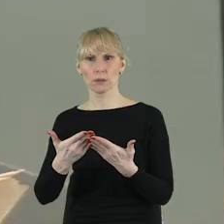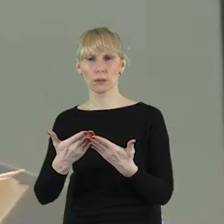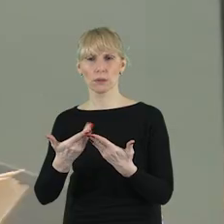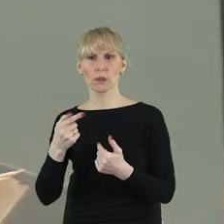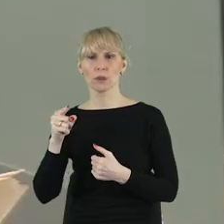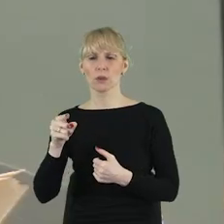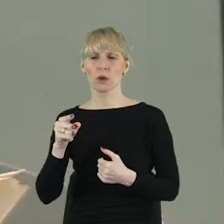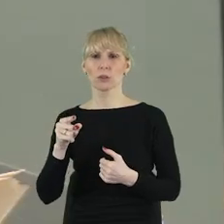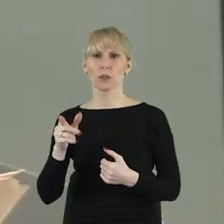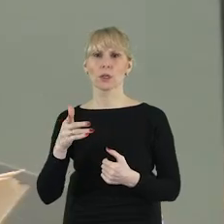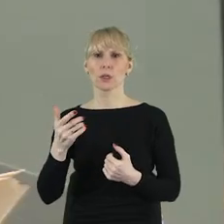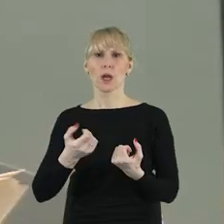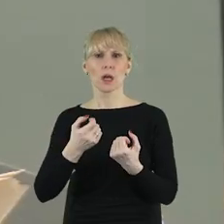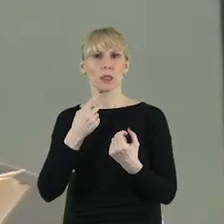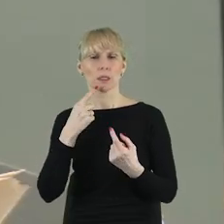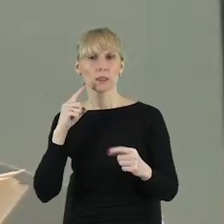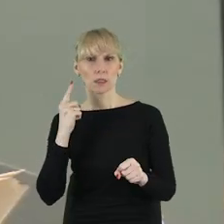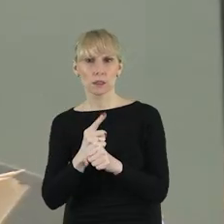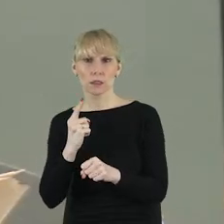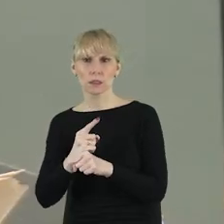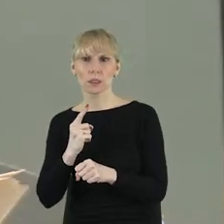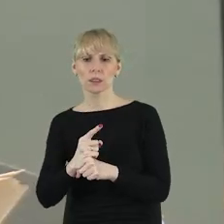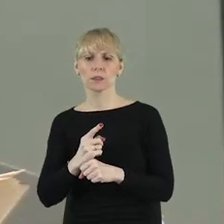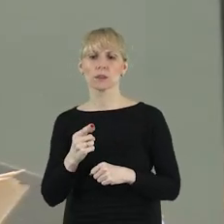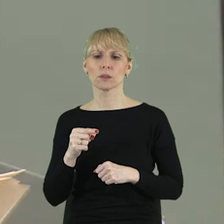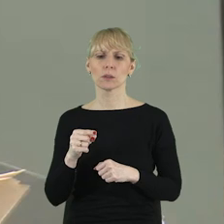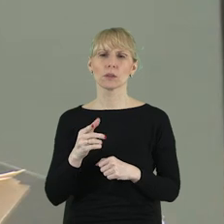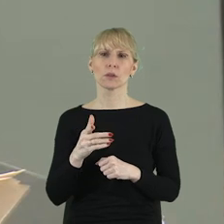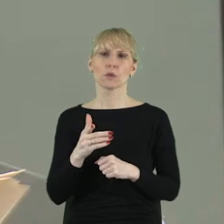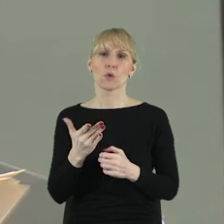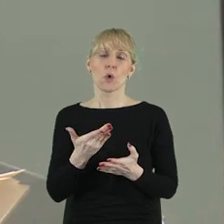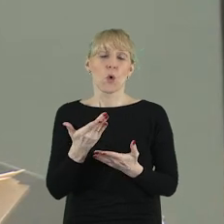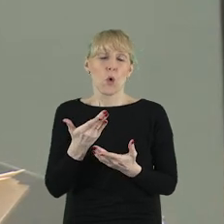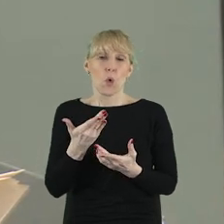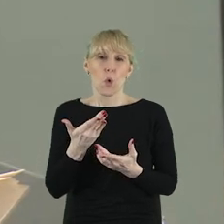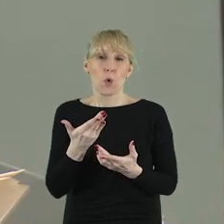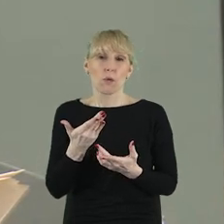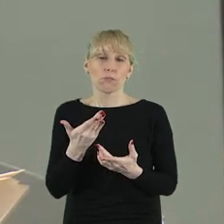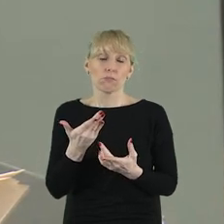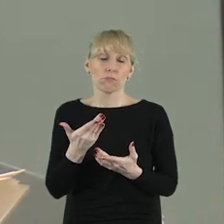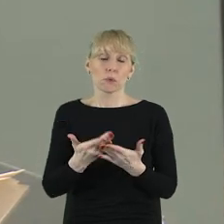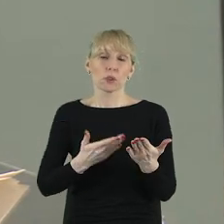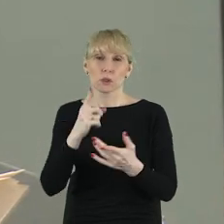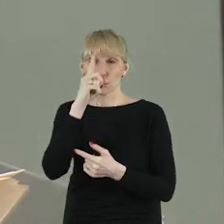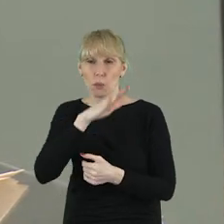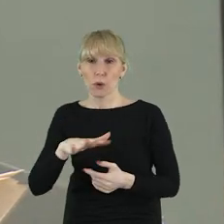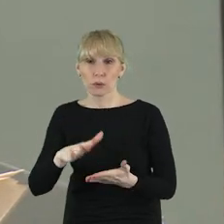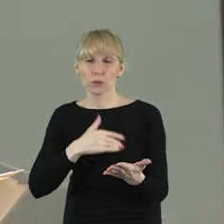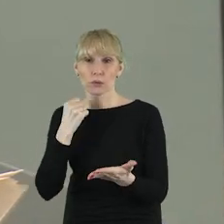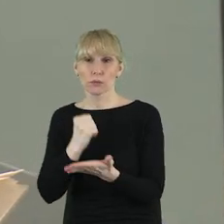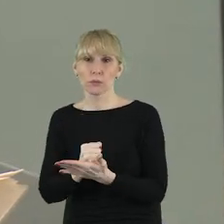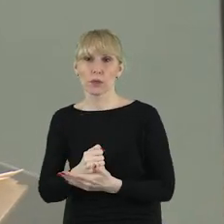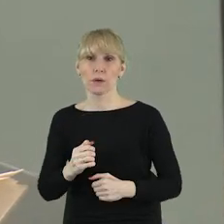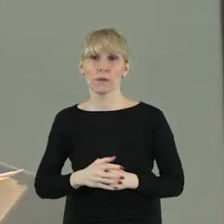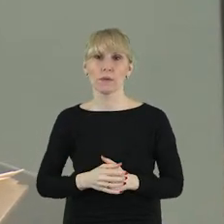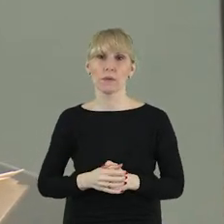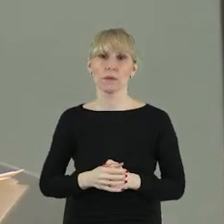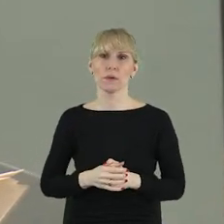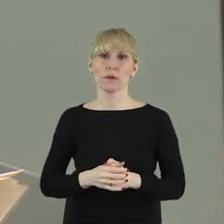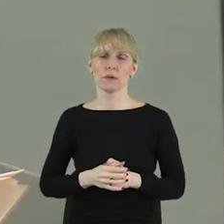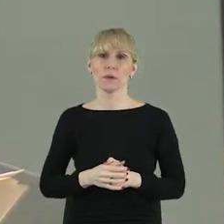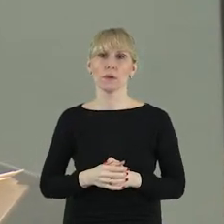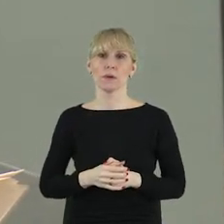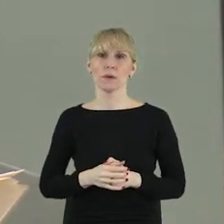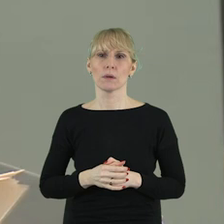przez ARMIR wyżej wymienionej decyzji. Zarejestrowany w KRS podmiot posiadający osobowość prawną składa odpowiedni wniosek i może taką decyzję